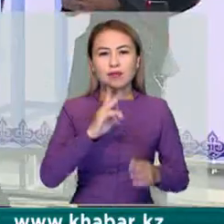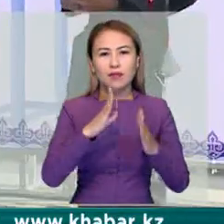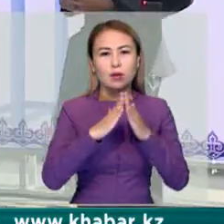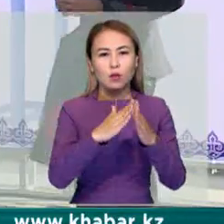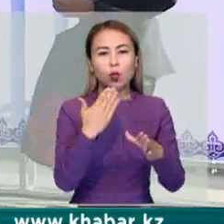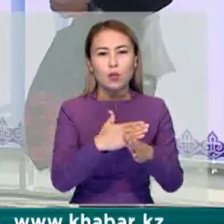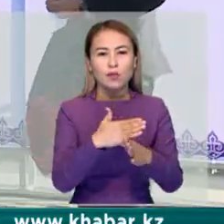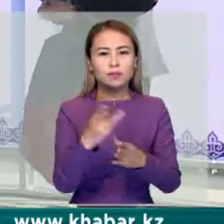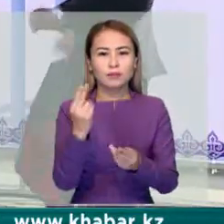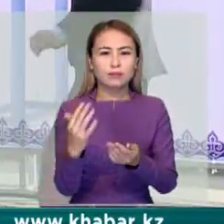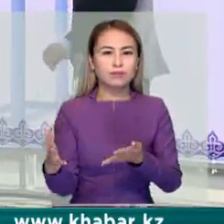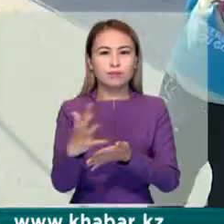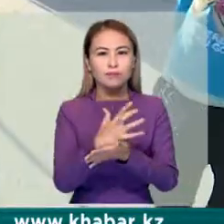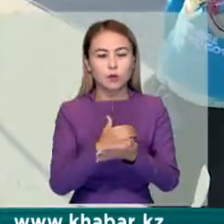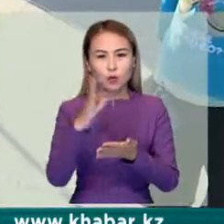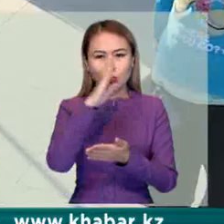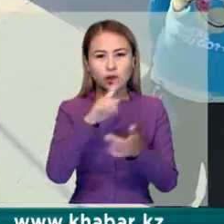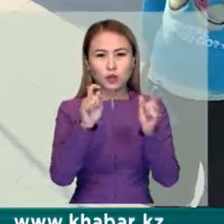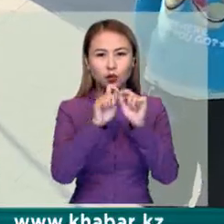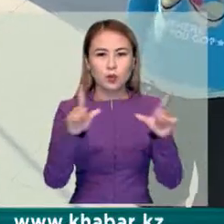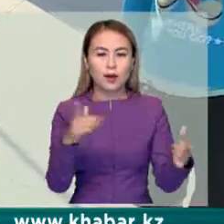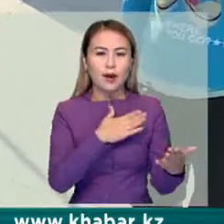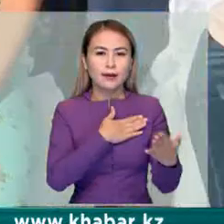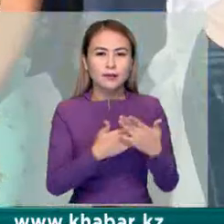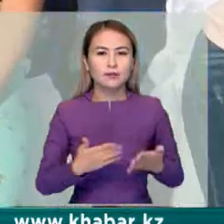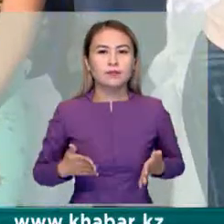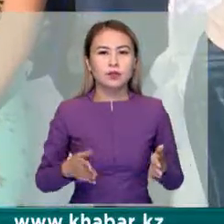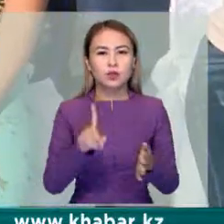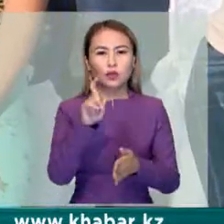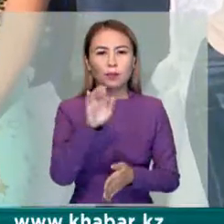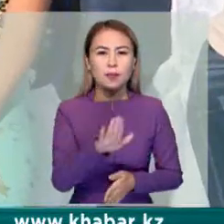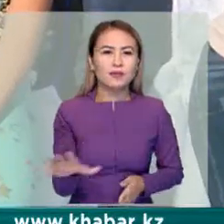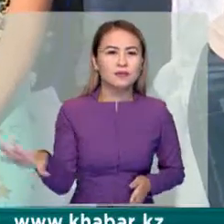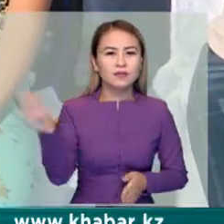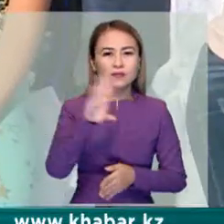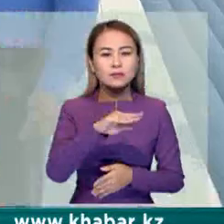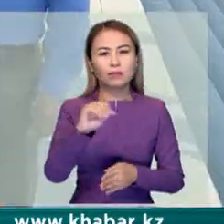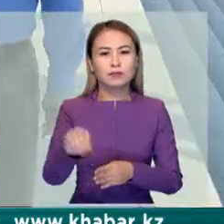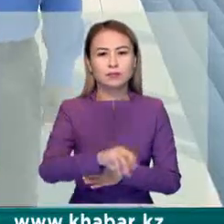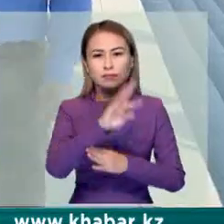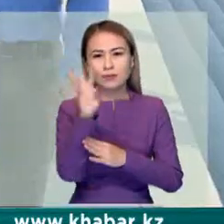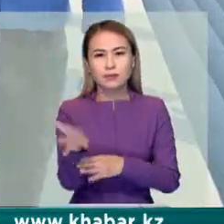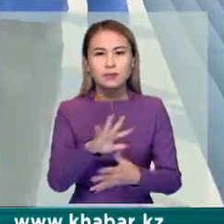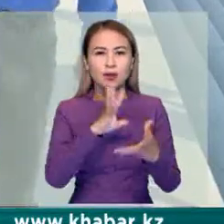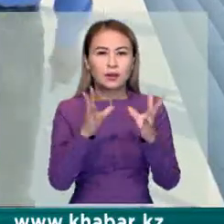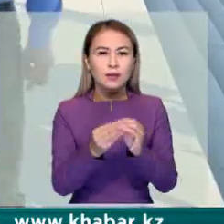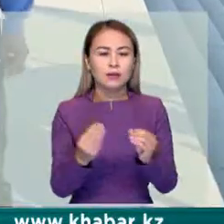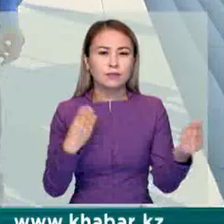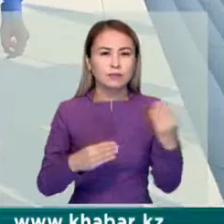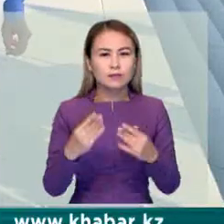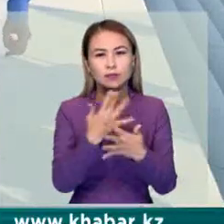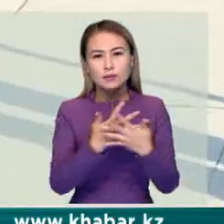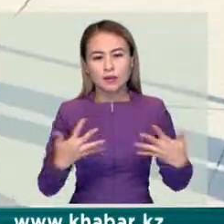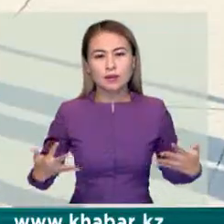үшін алғашқы жарнасы жинақталды. Ал мектепке жол акциясы аясында 100 балаға оқу құралдары табыс етілді.